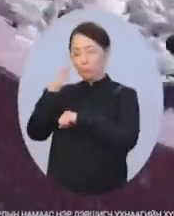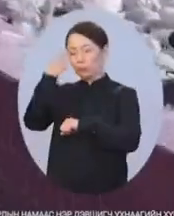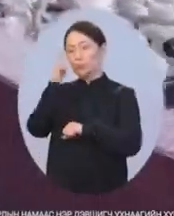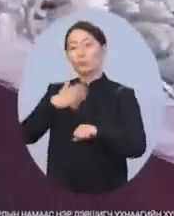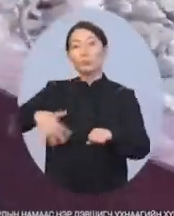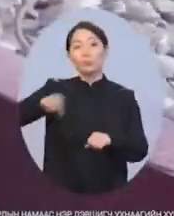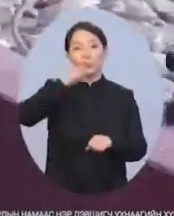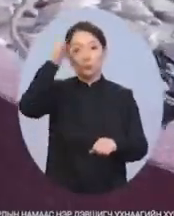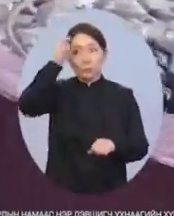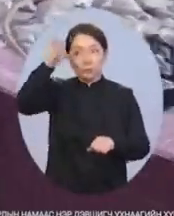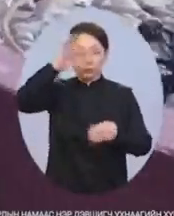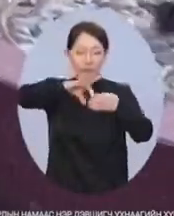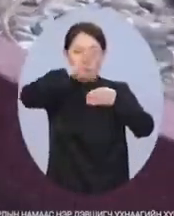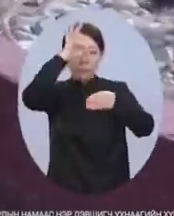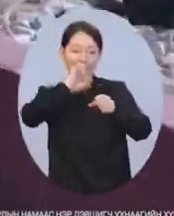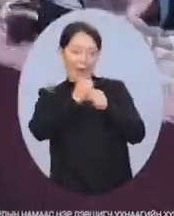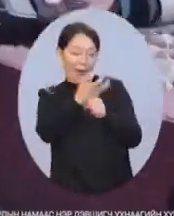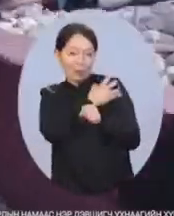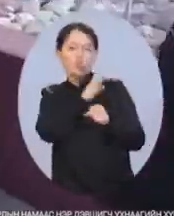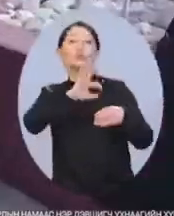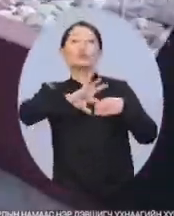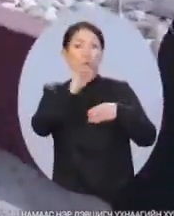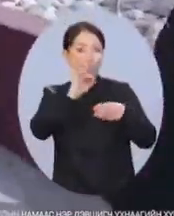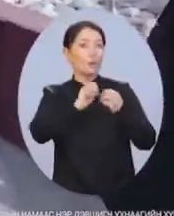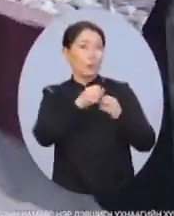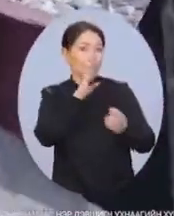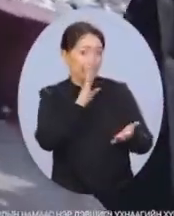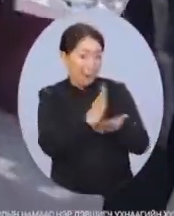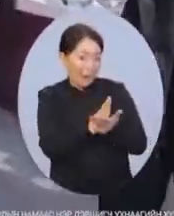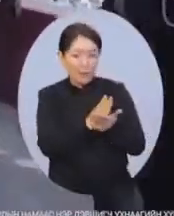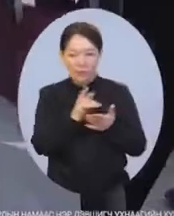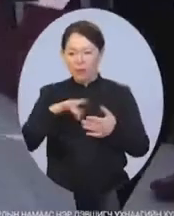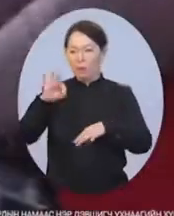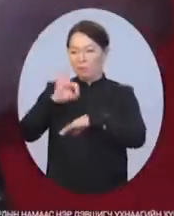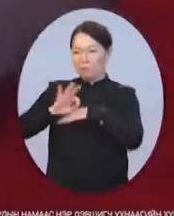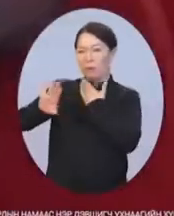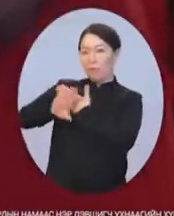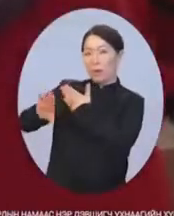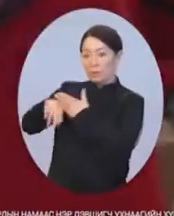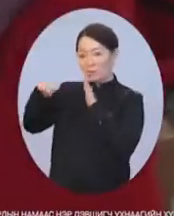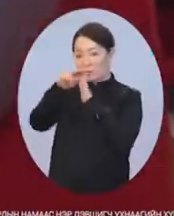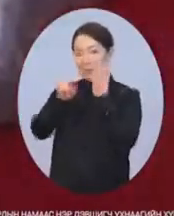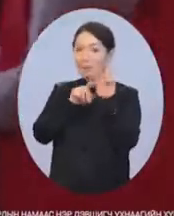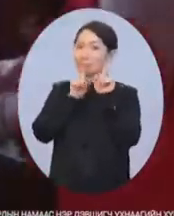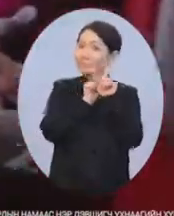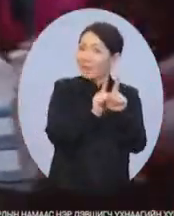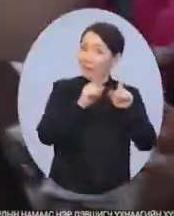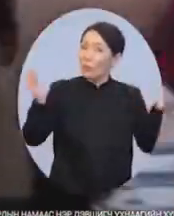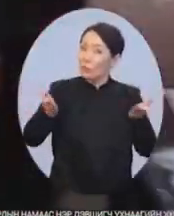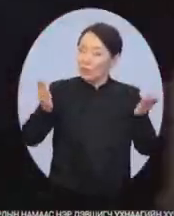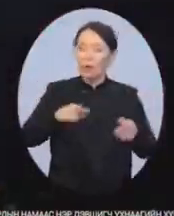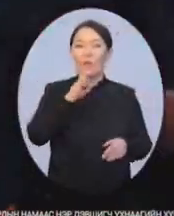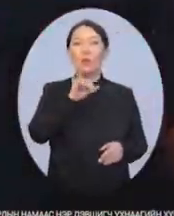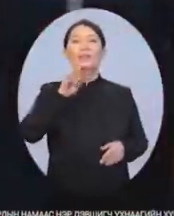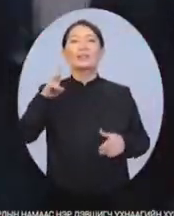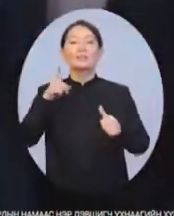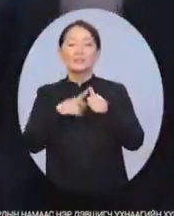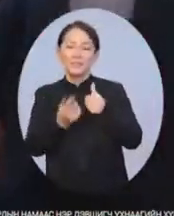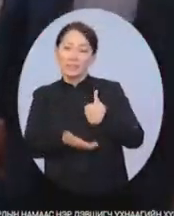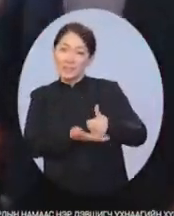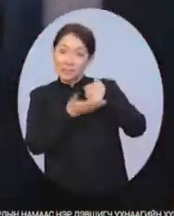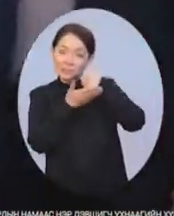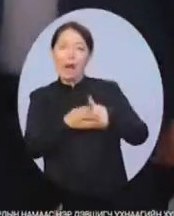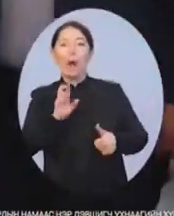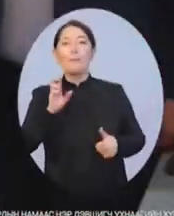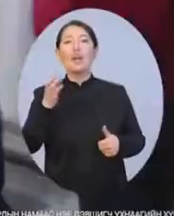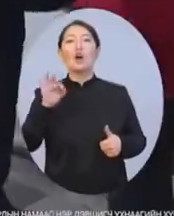Сар тахлын үед монголчууд бид төрийн тэргүүнээ сонгох хариуцлагатай сонгуул хийж байна. Тиймээс бүгдээрээ халдвар хамгааллын дэглэмээ сахицгаая хэмээн уриалж Монгол Ардын намаас